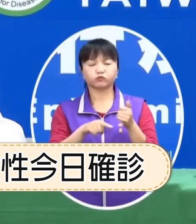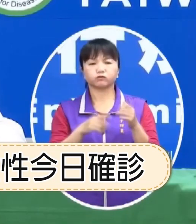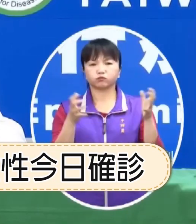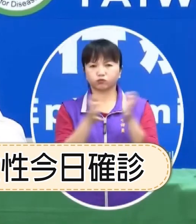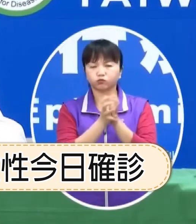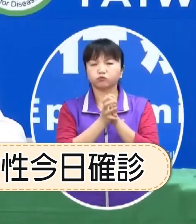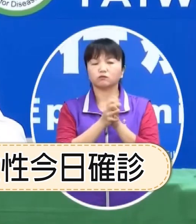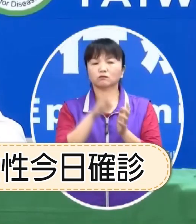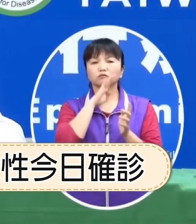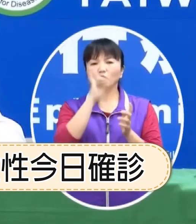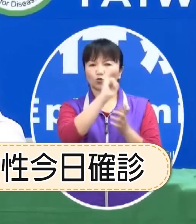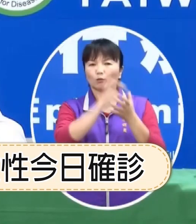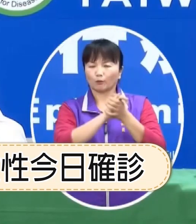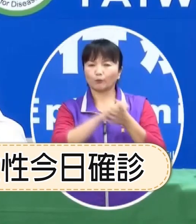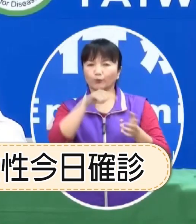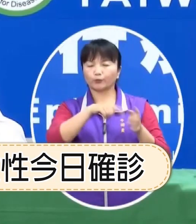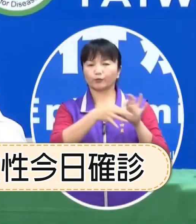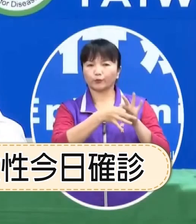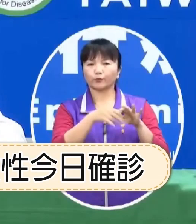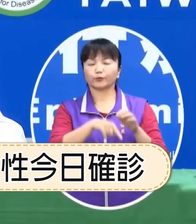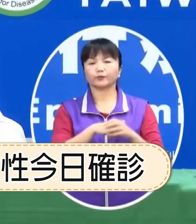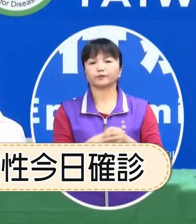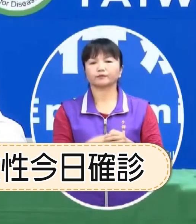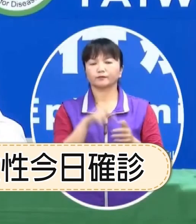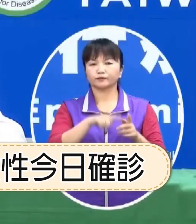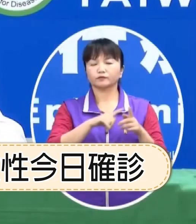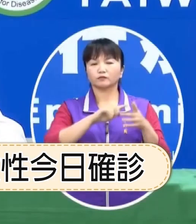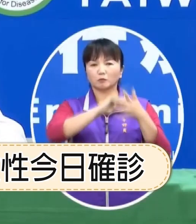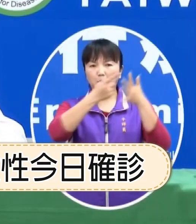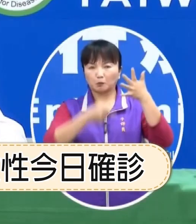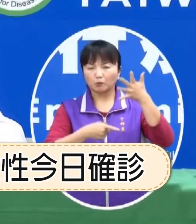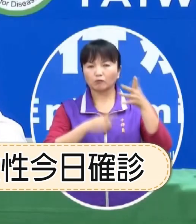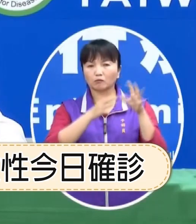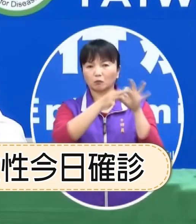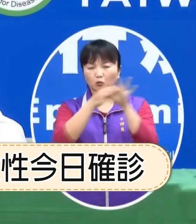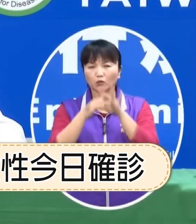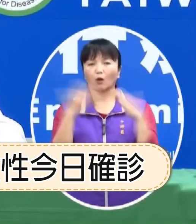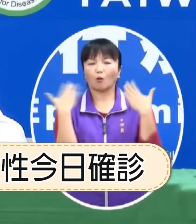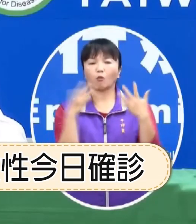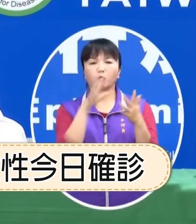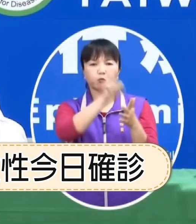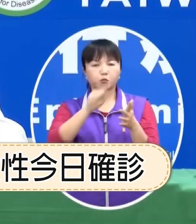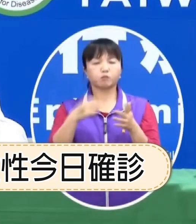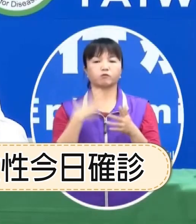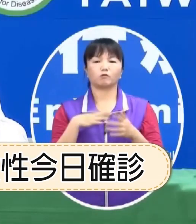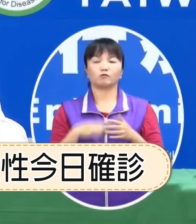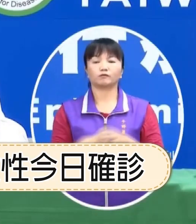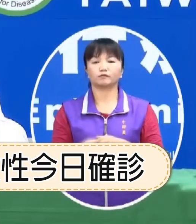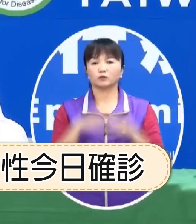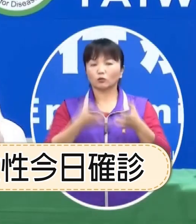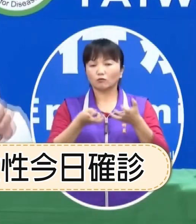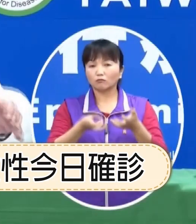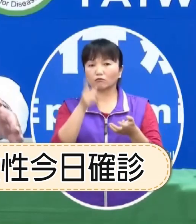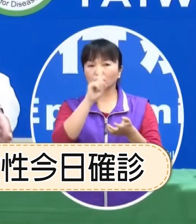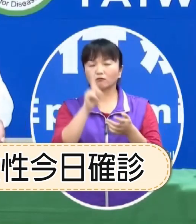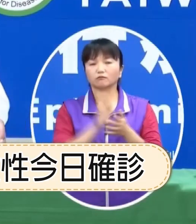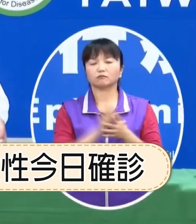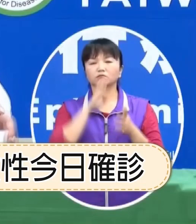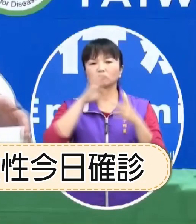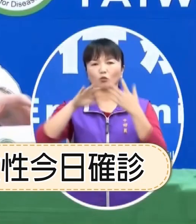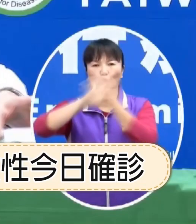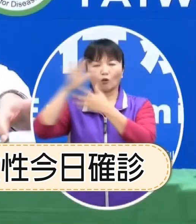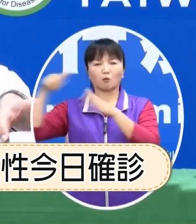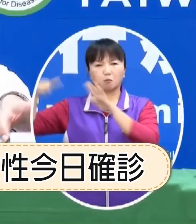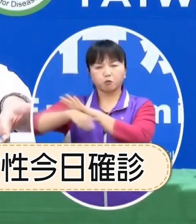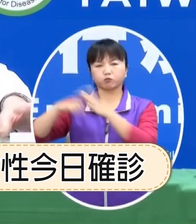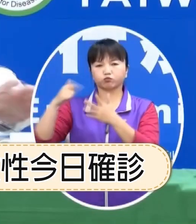面的一位的女朋友，好，所以这个哈案例的脉络也算是比较清楚。那重点哈都在于境外